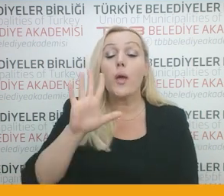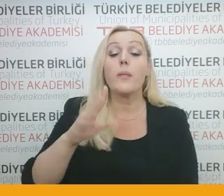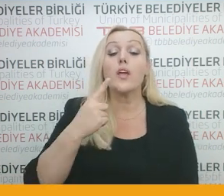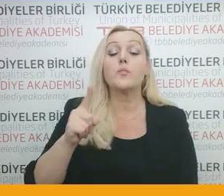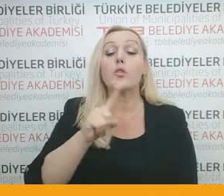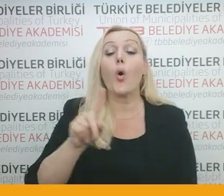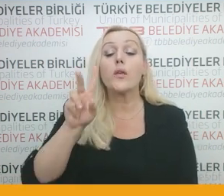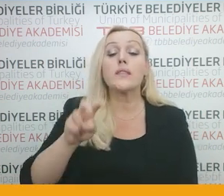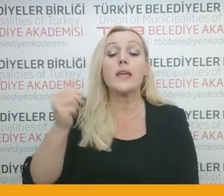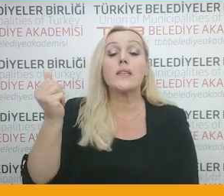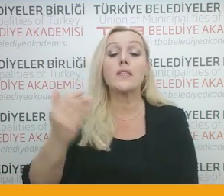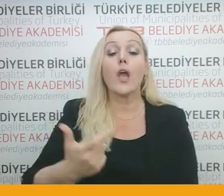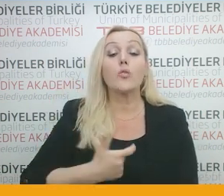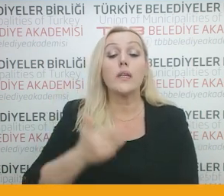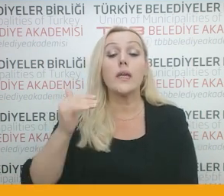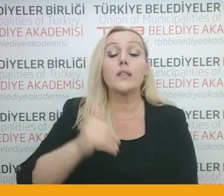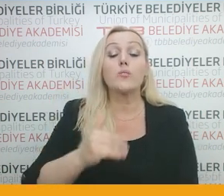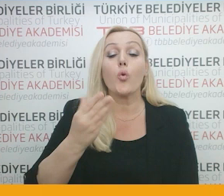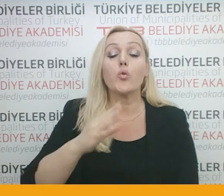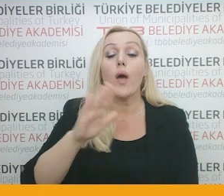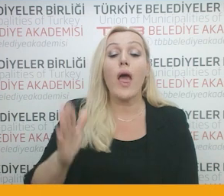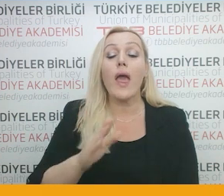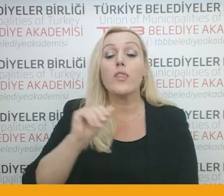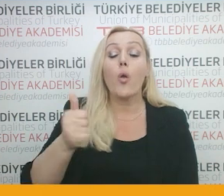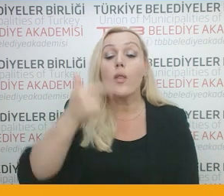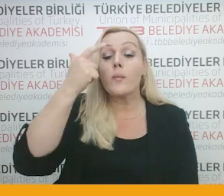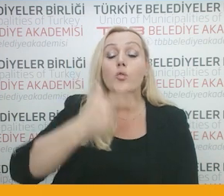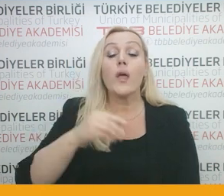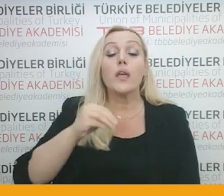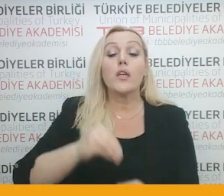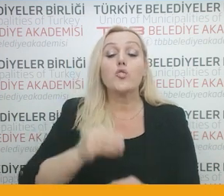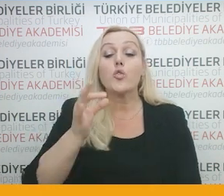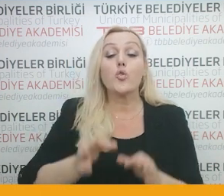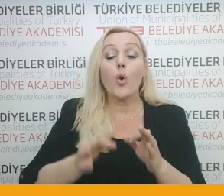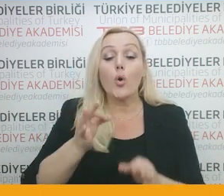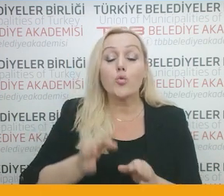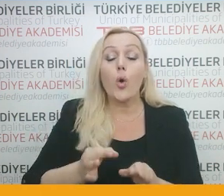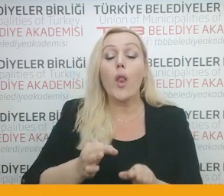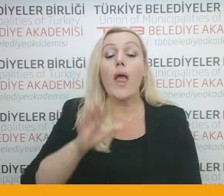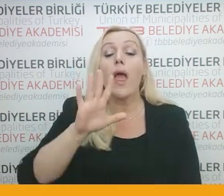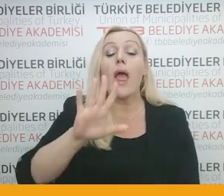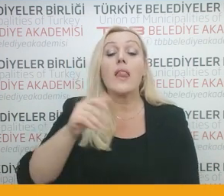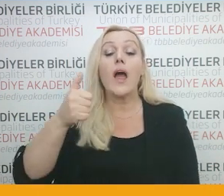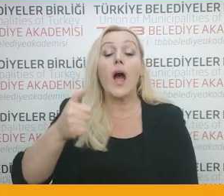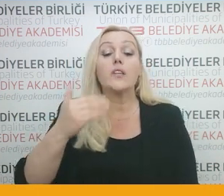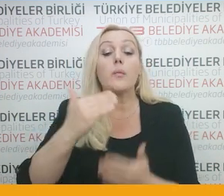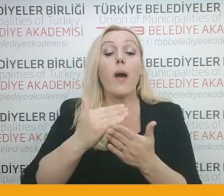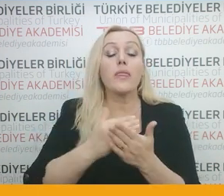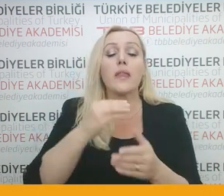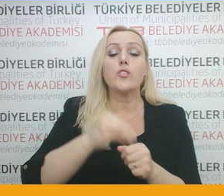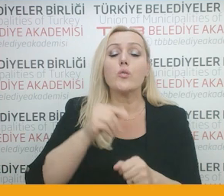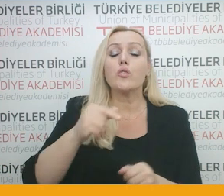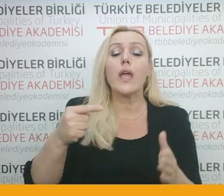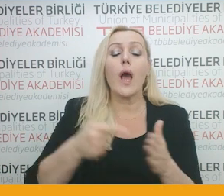5018'in getirdiği en önemli durumlardan biri bu. İç kontrol mekanizması 56. maddede öngörülmüş. Burada amaç nedir?